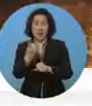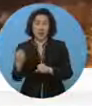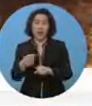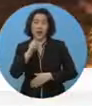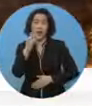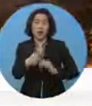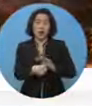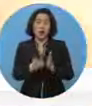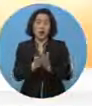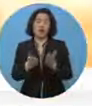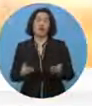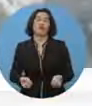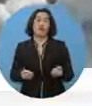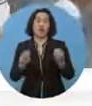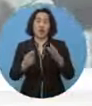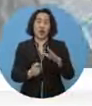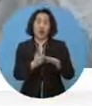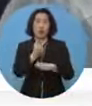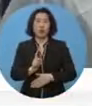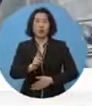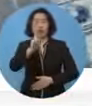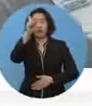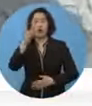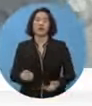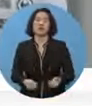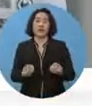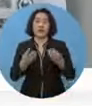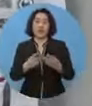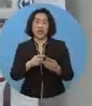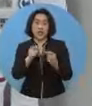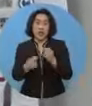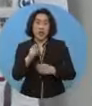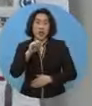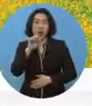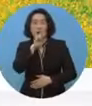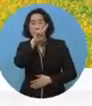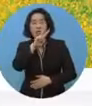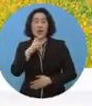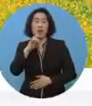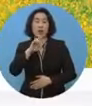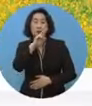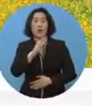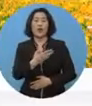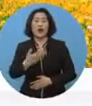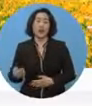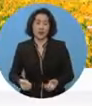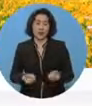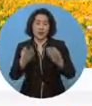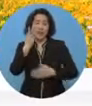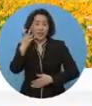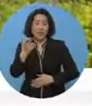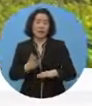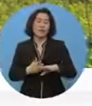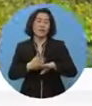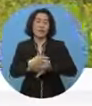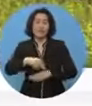이외에도 여수 거북선 축제 0 우주 항공 축제 장성 황룡강 홍길동 꽃길 축제